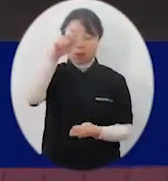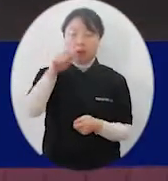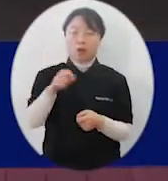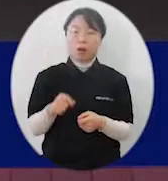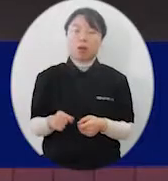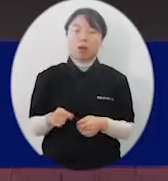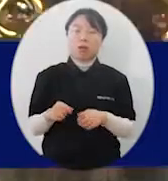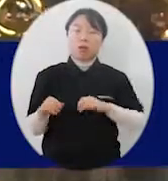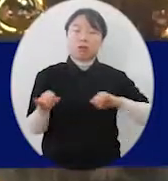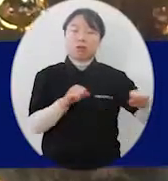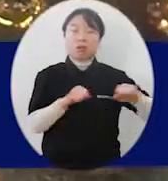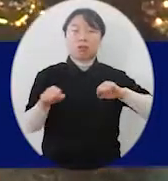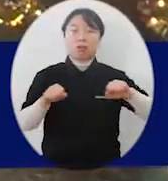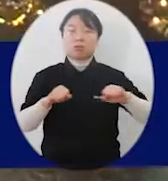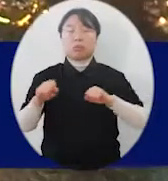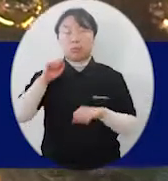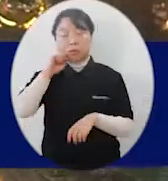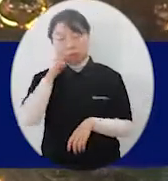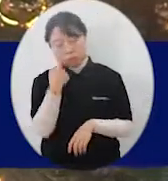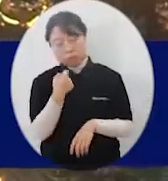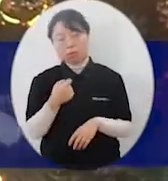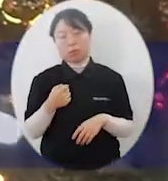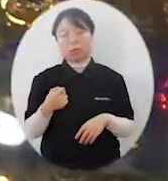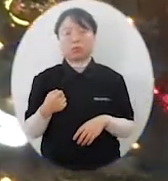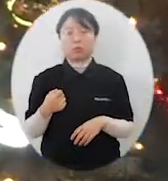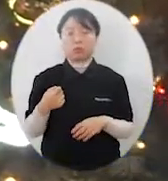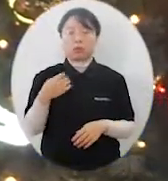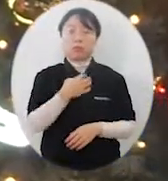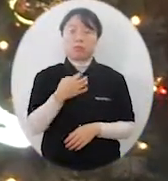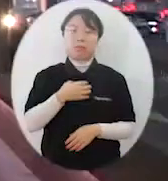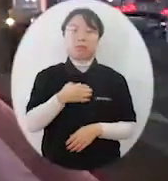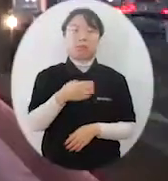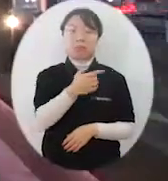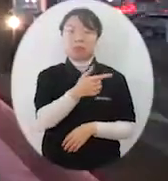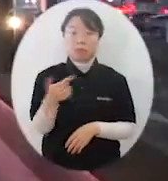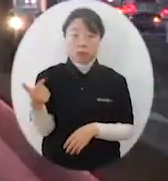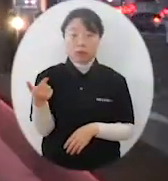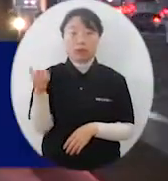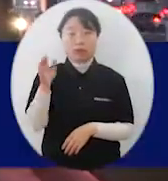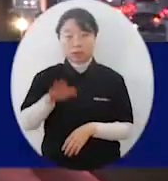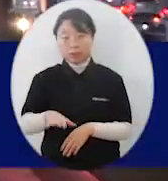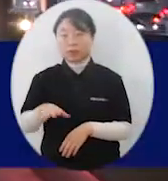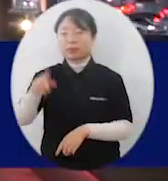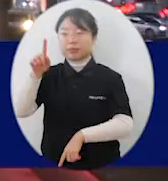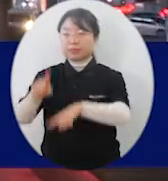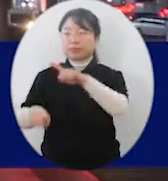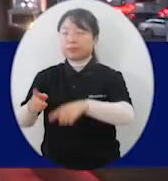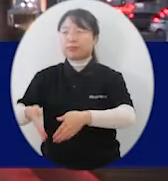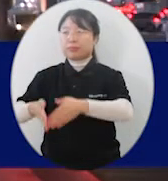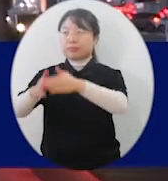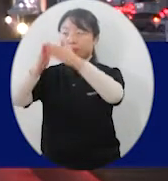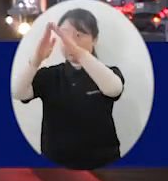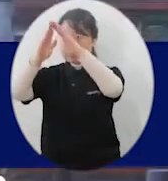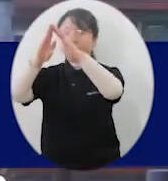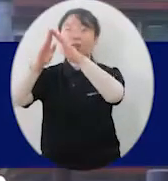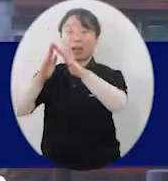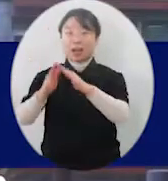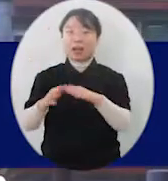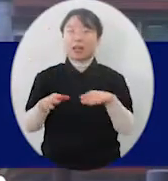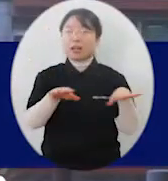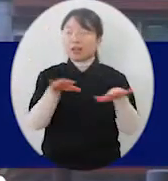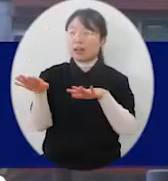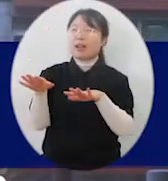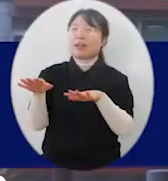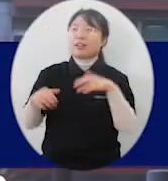지친 시민들과 골목 상권에 따뜻한 위로를 전했는데요. 갈미상과 이외에 부곡 도깨비시장에도 설치된